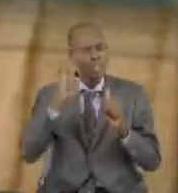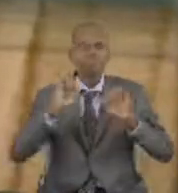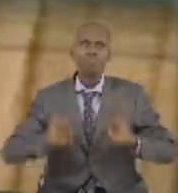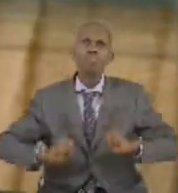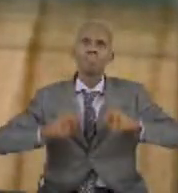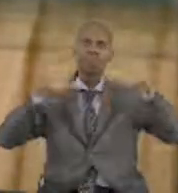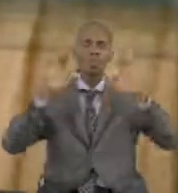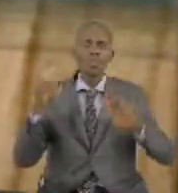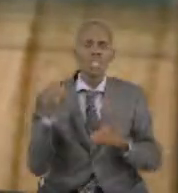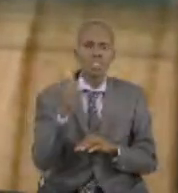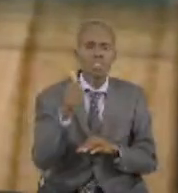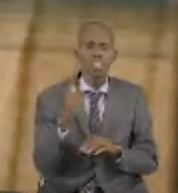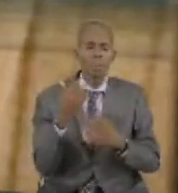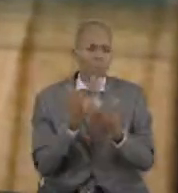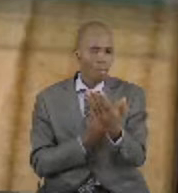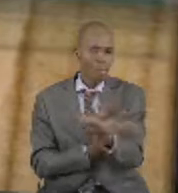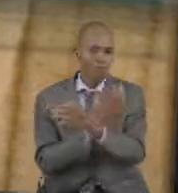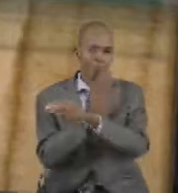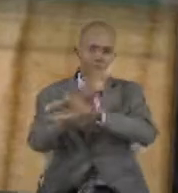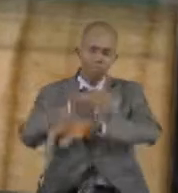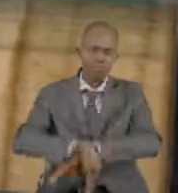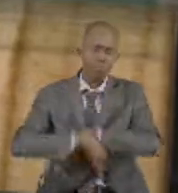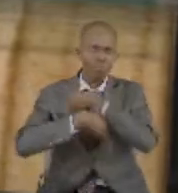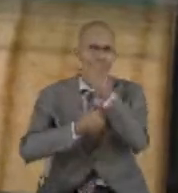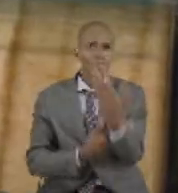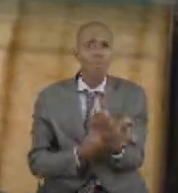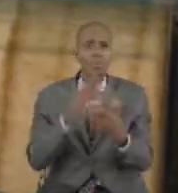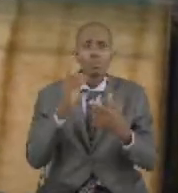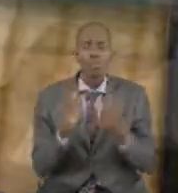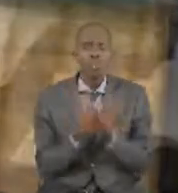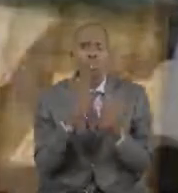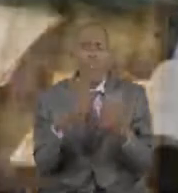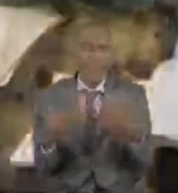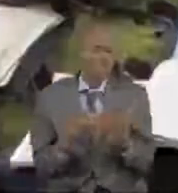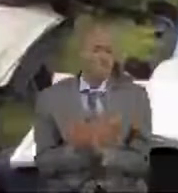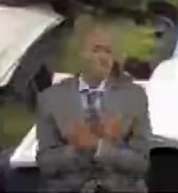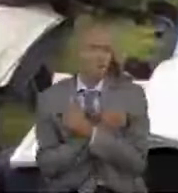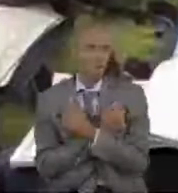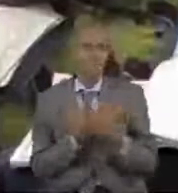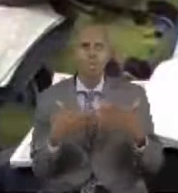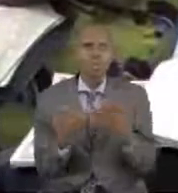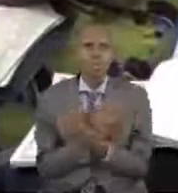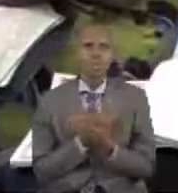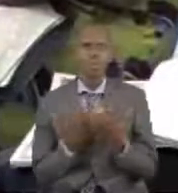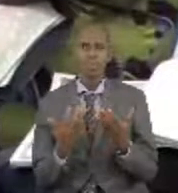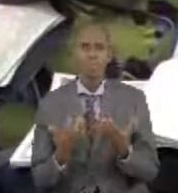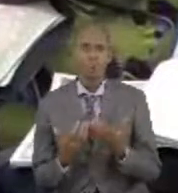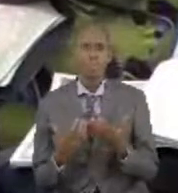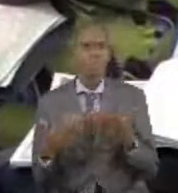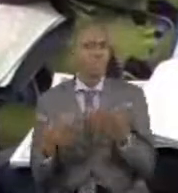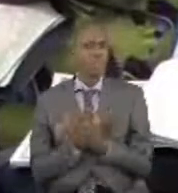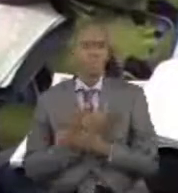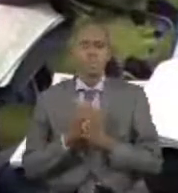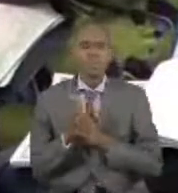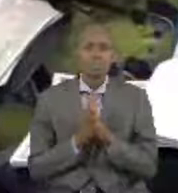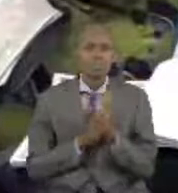impliqué, dévoué le jour comme la nuit, c'était avec le nouveau zèle, un nouvel amour,